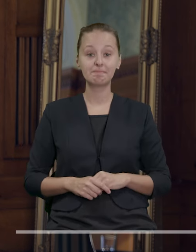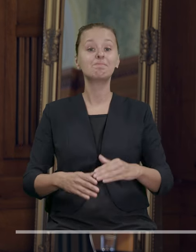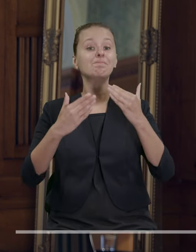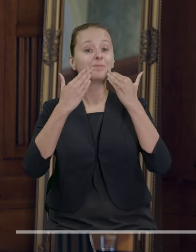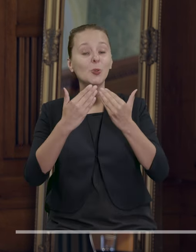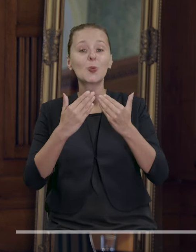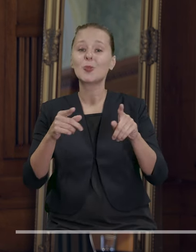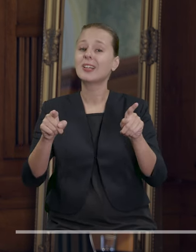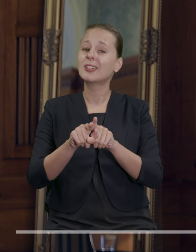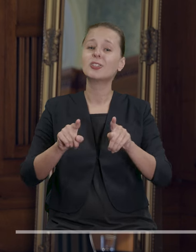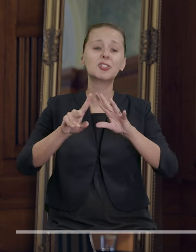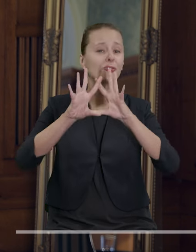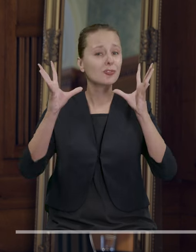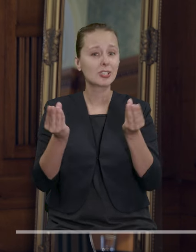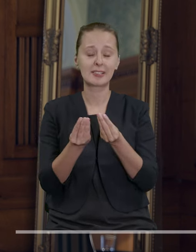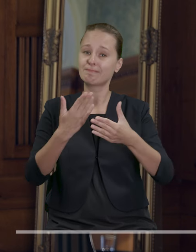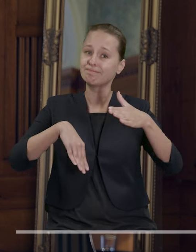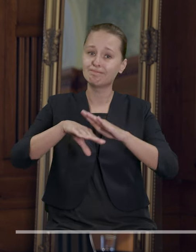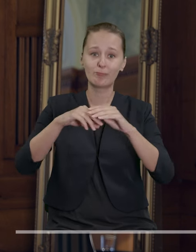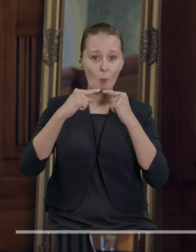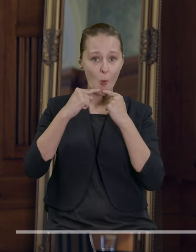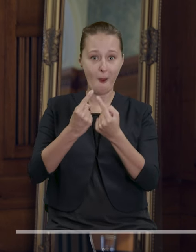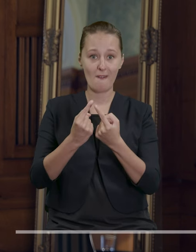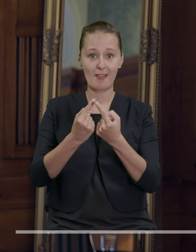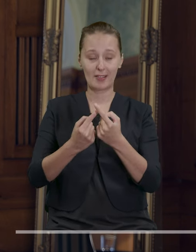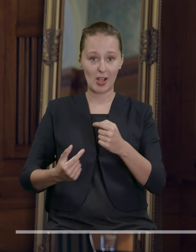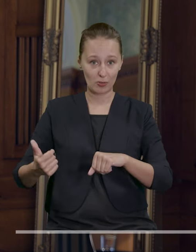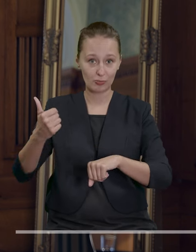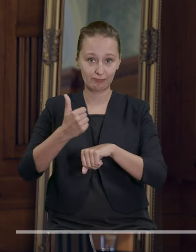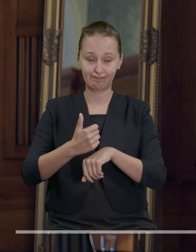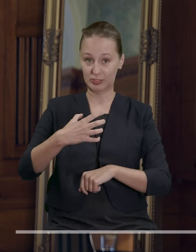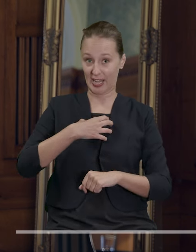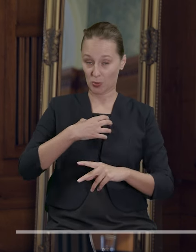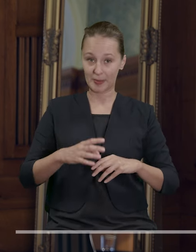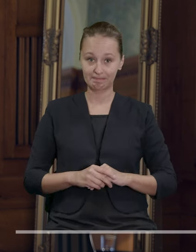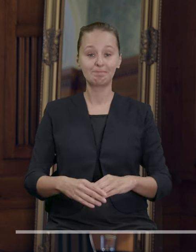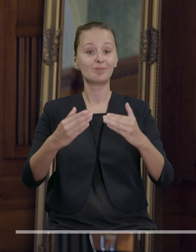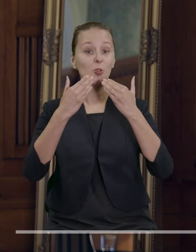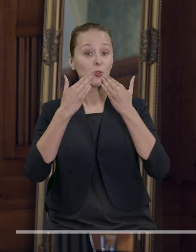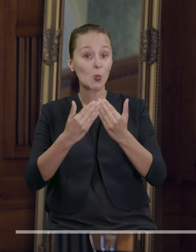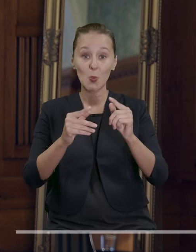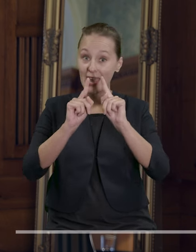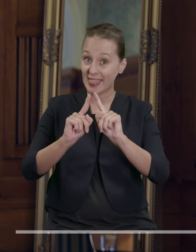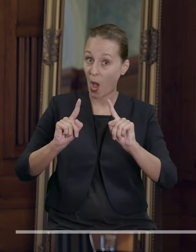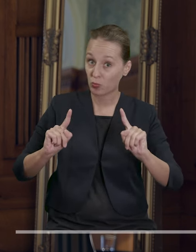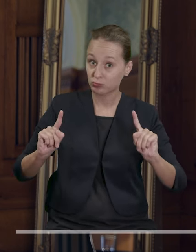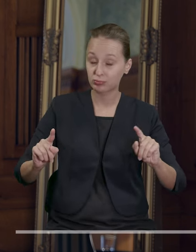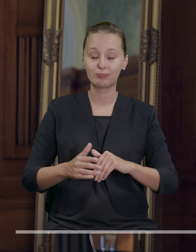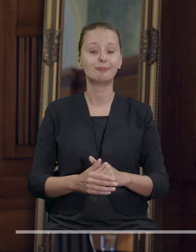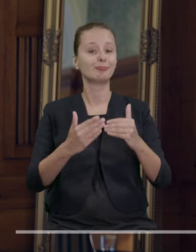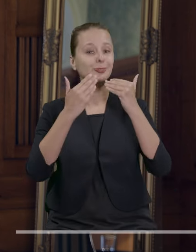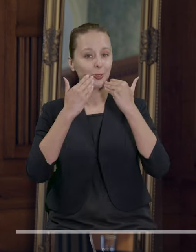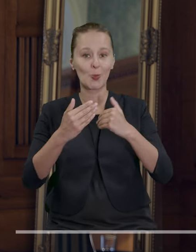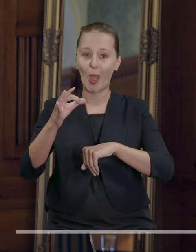współpracowali. Dziękuję wszystkim pełnomocnikom rektora. Dziękuję nauczycielom